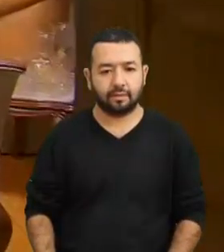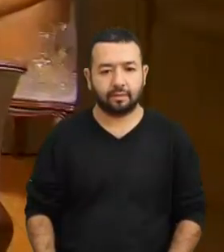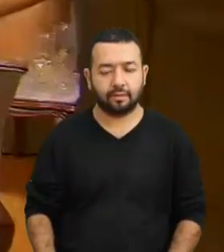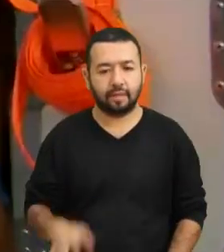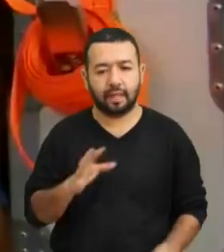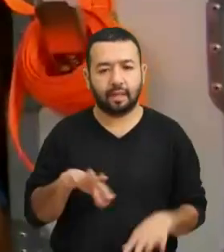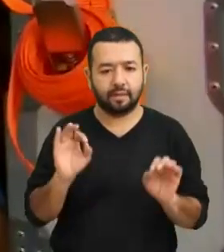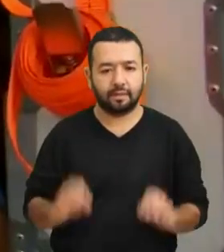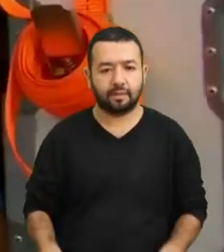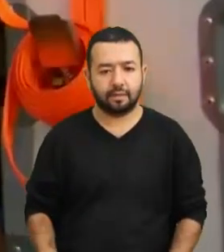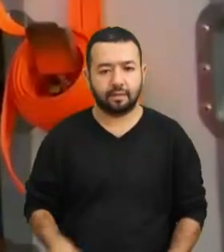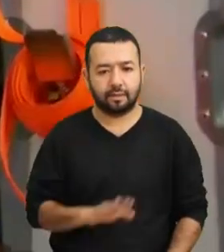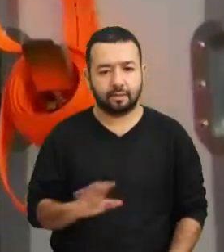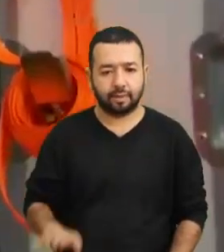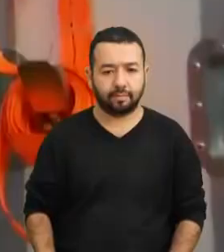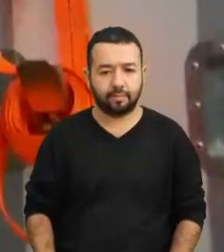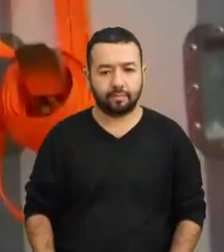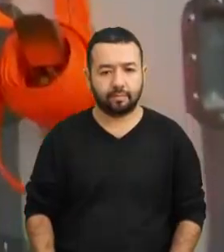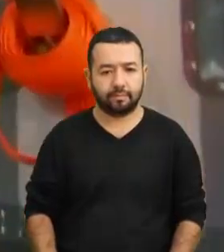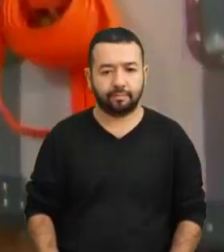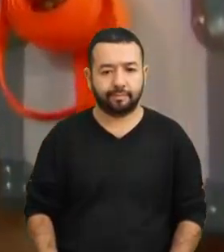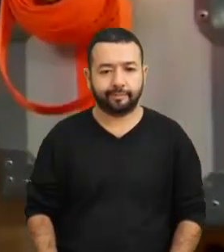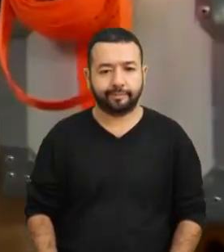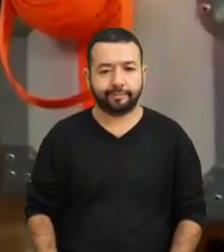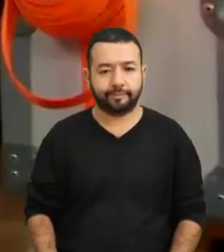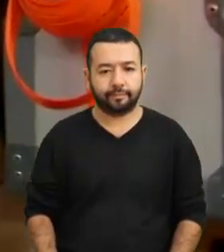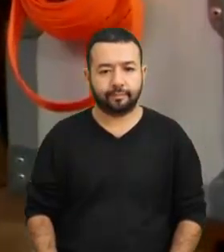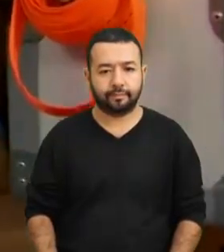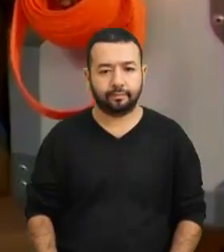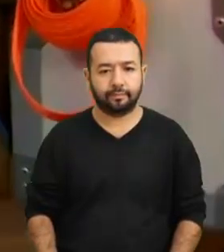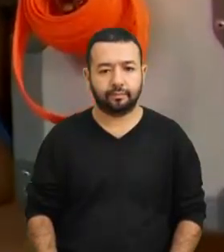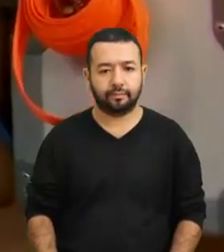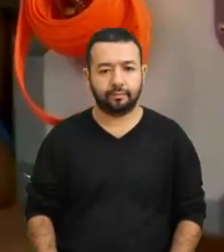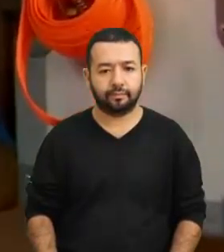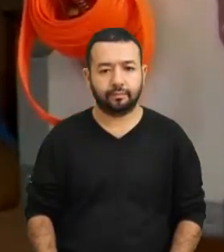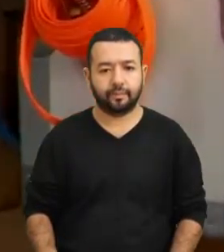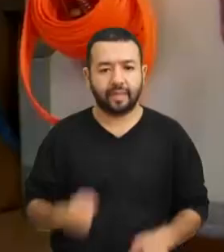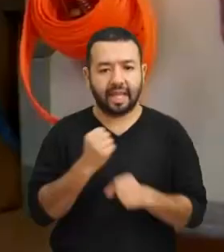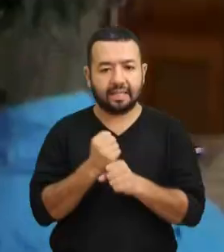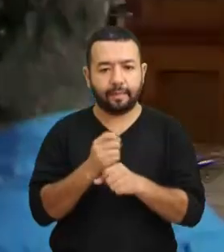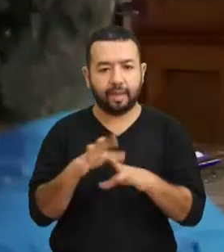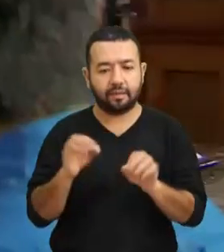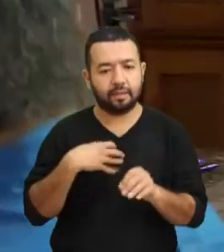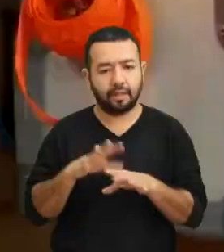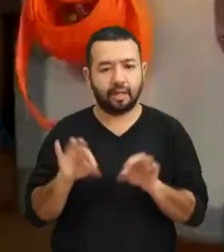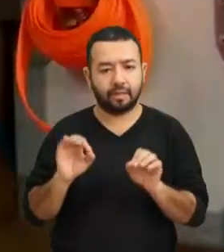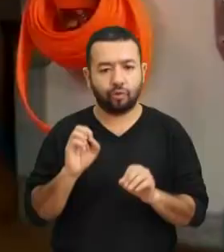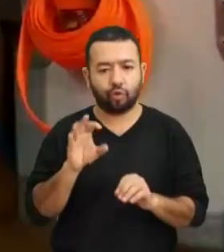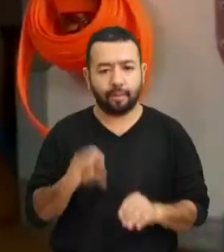sessiz. Çekim için son hazırlıklar tamamlanıyor. Burhan koltuğunda. Gizem hazır mıyız? Hazırız